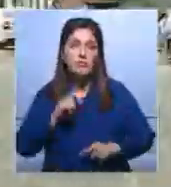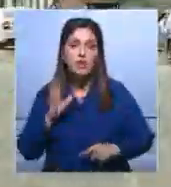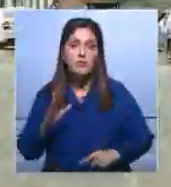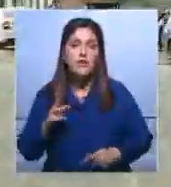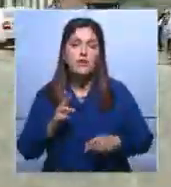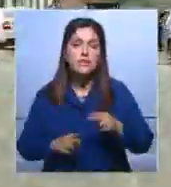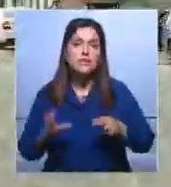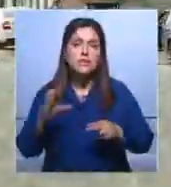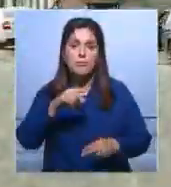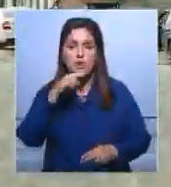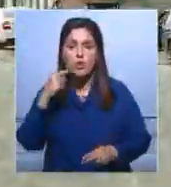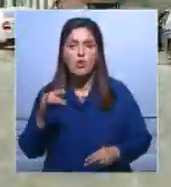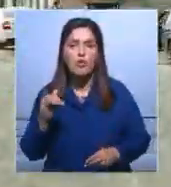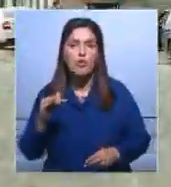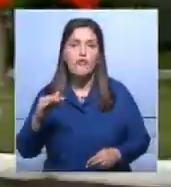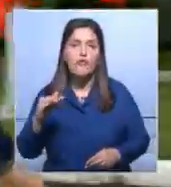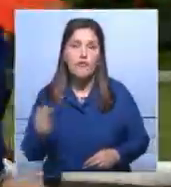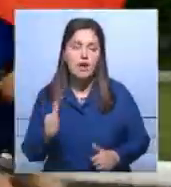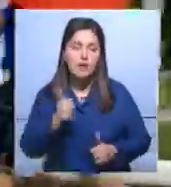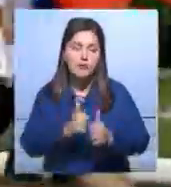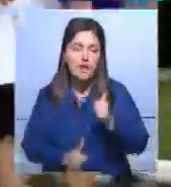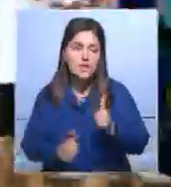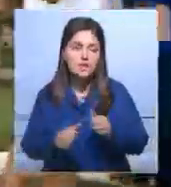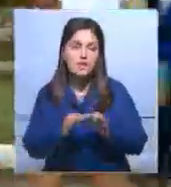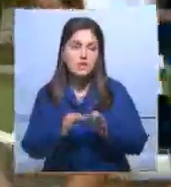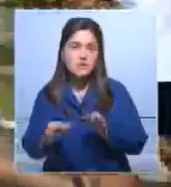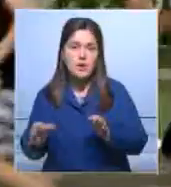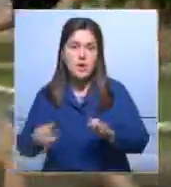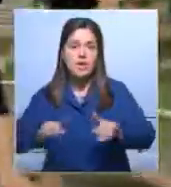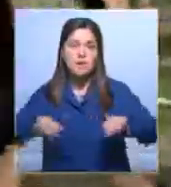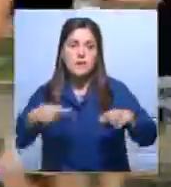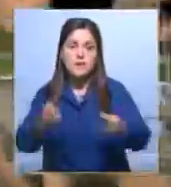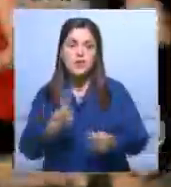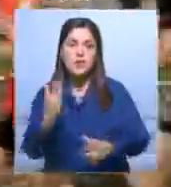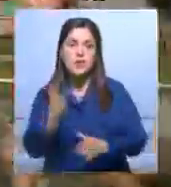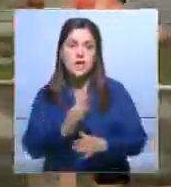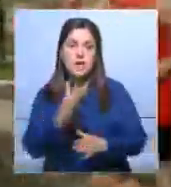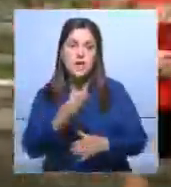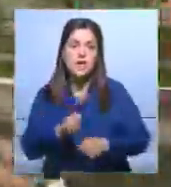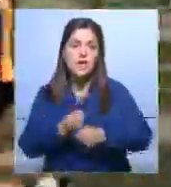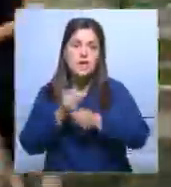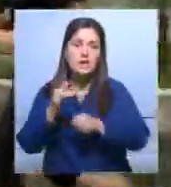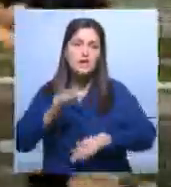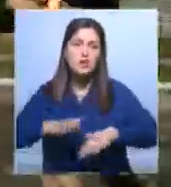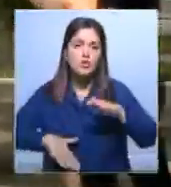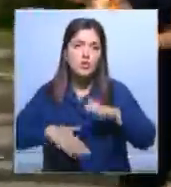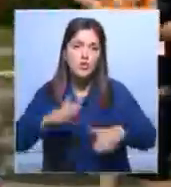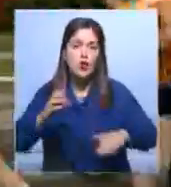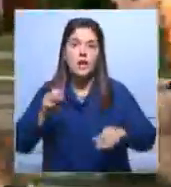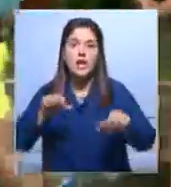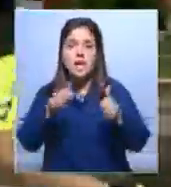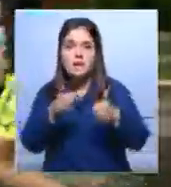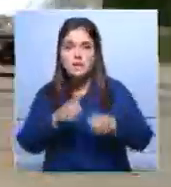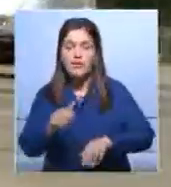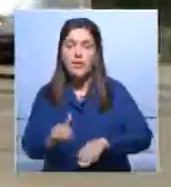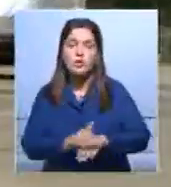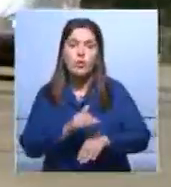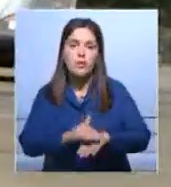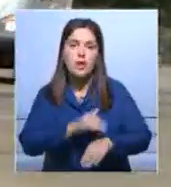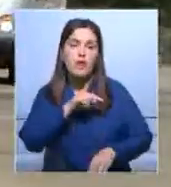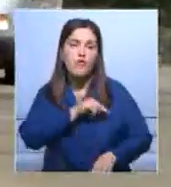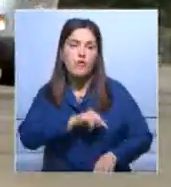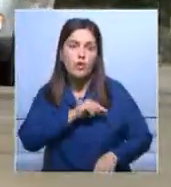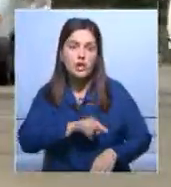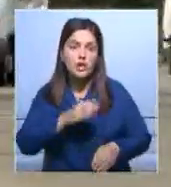конце сентября в российской Уфе. В каждом населенном пункте участники передают горящий факел из рук в руки, как символ доброй